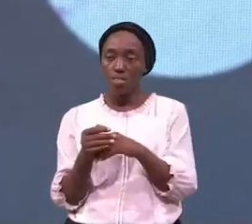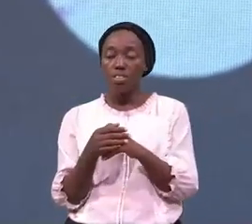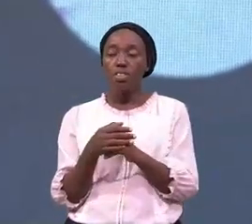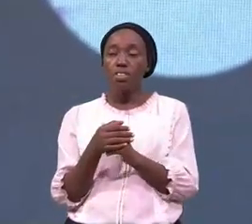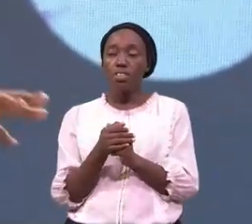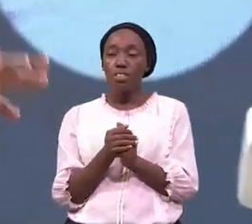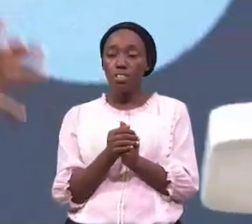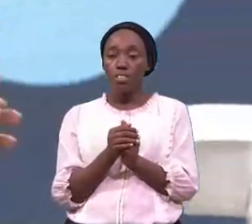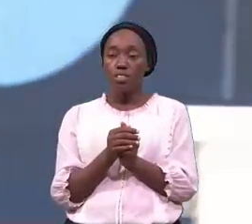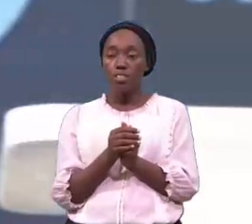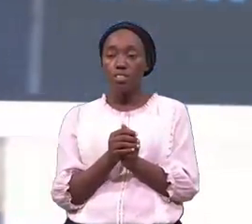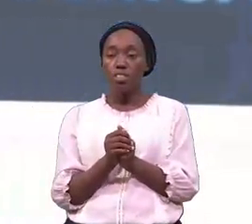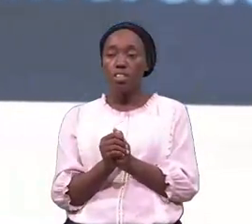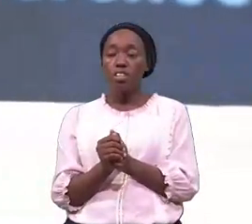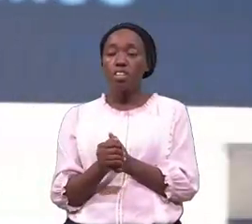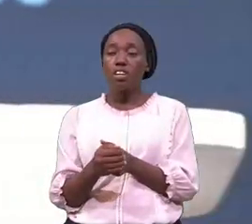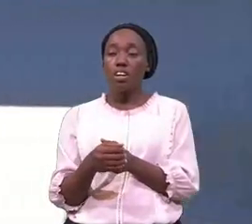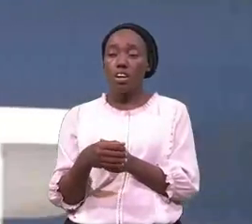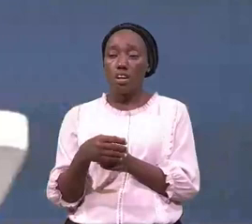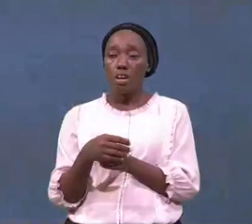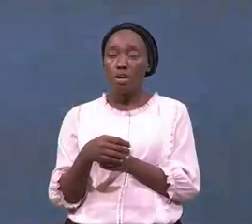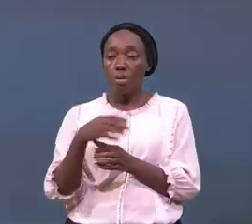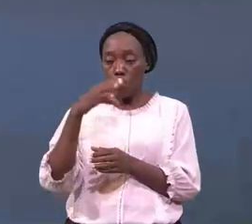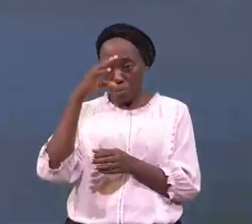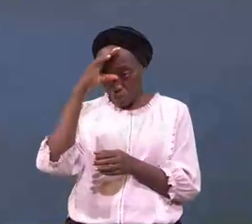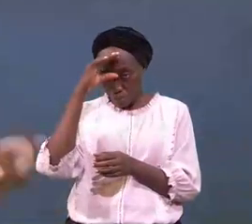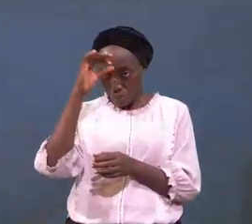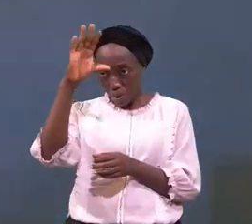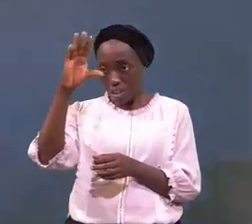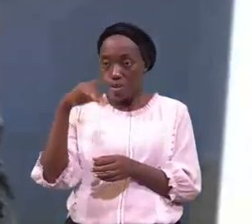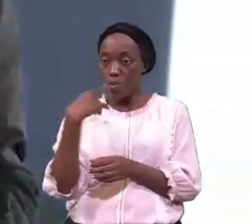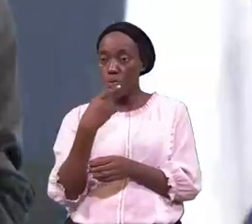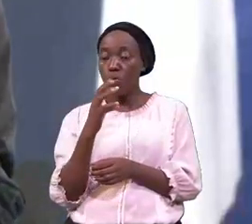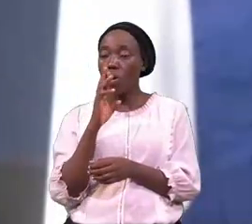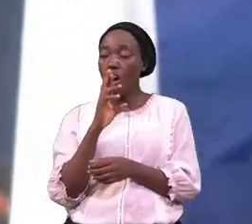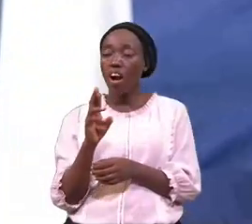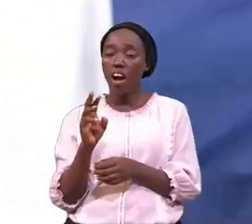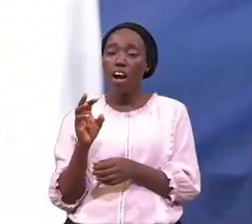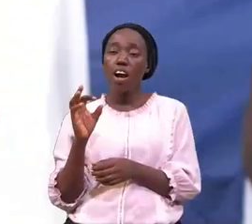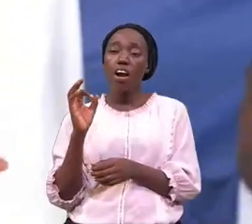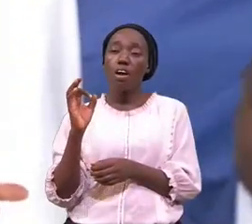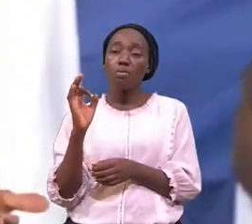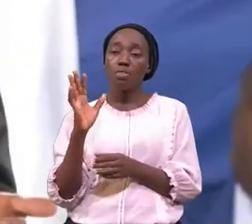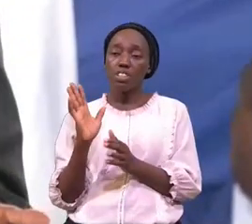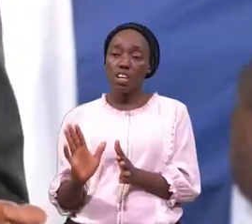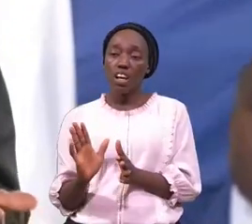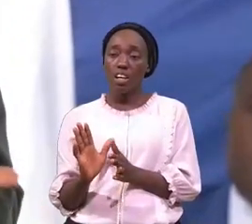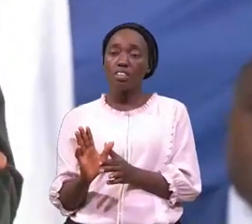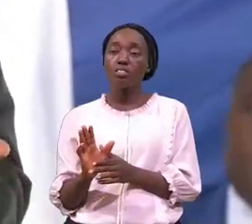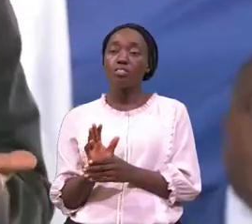convaincre les hommes. Les hommes ministres, lorsque nous avons la chance de leur parler, tu es